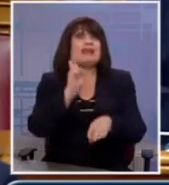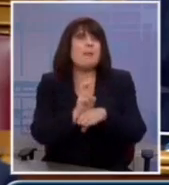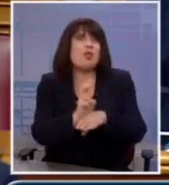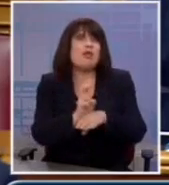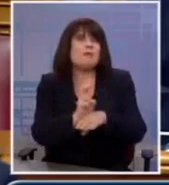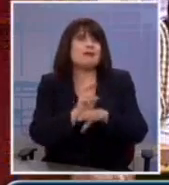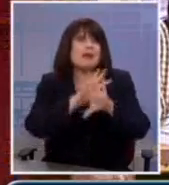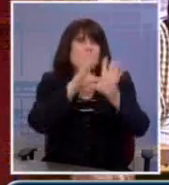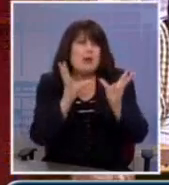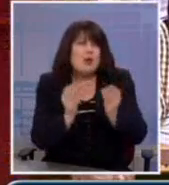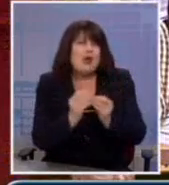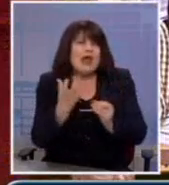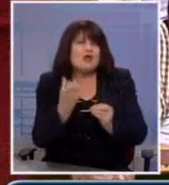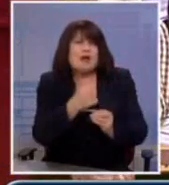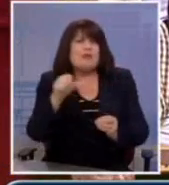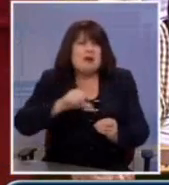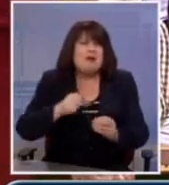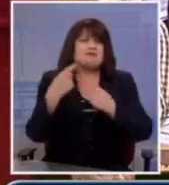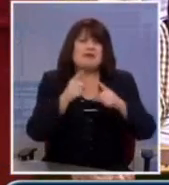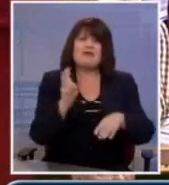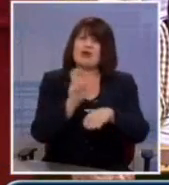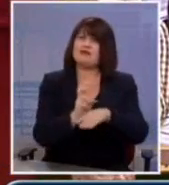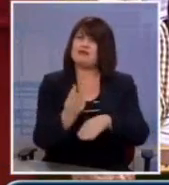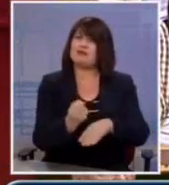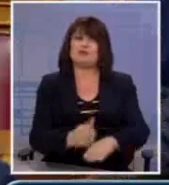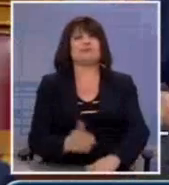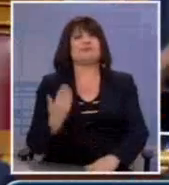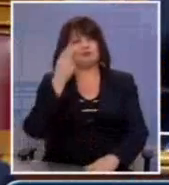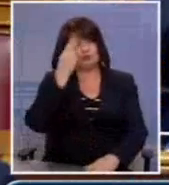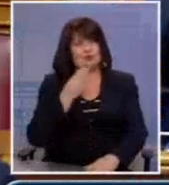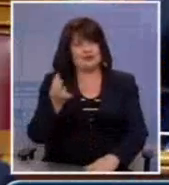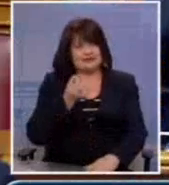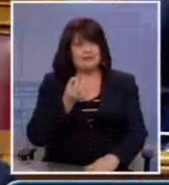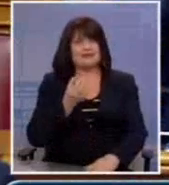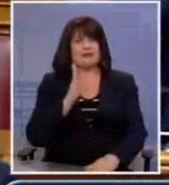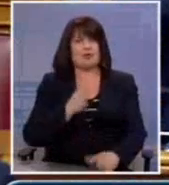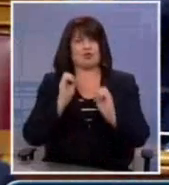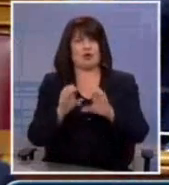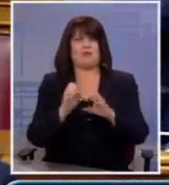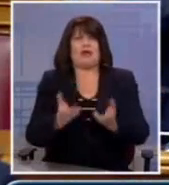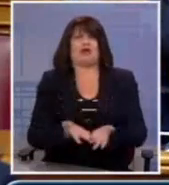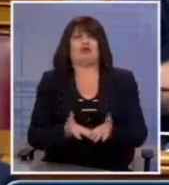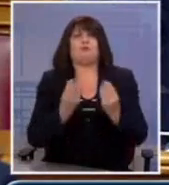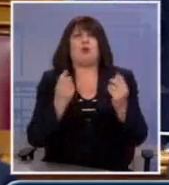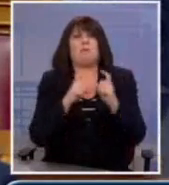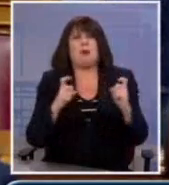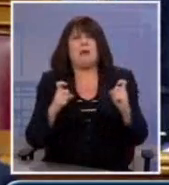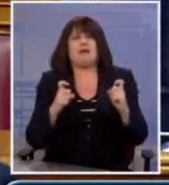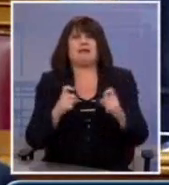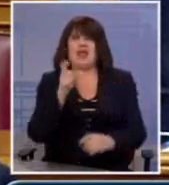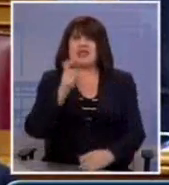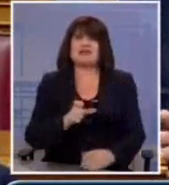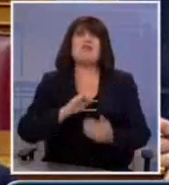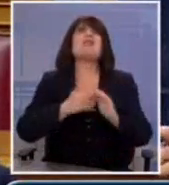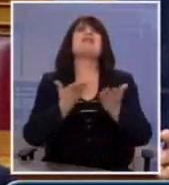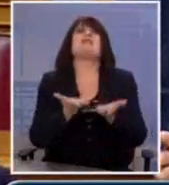χώρας στα πάντα. Ακούσατε προηγούμενα τον κύριο Κουρουπλή, θα μπορούσα και εγώ να σας ενημερώσω για πάρα πολλά πράγματα, αλλά εσάς δεν